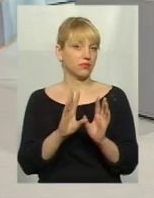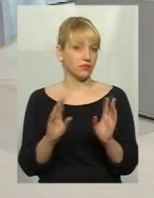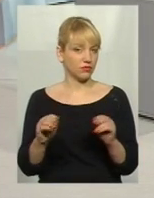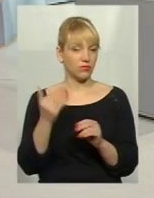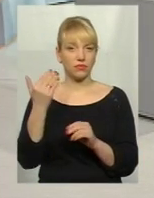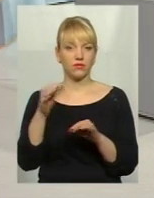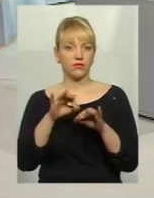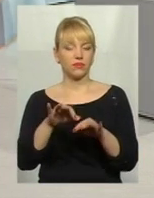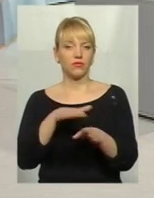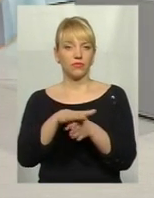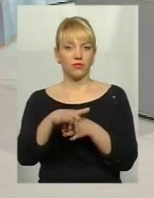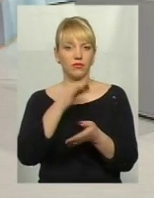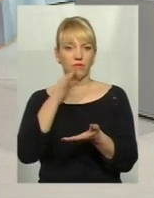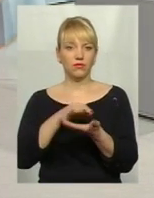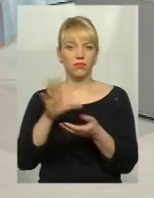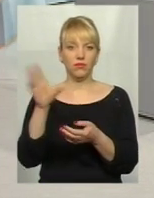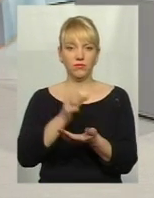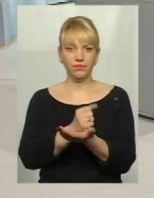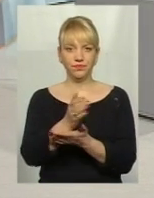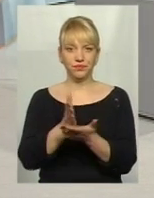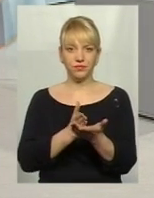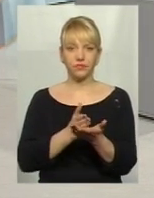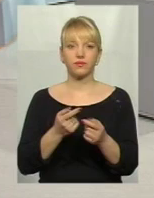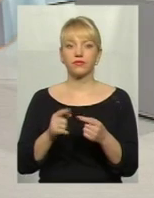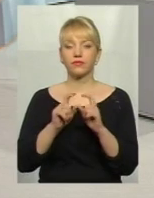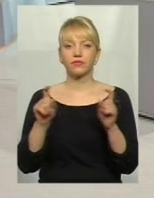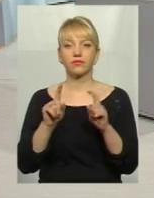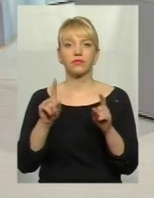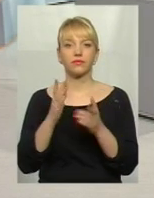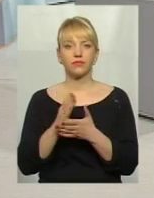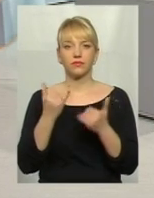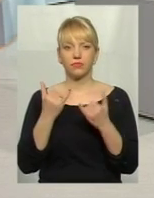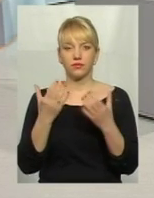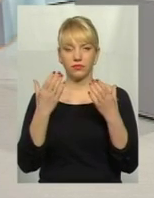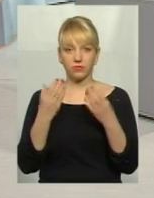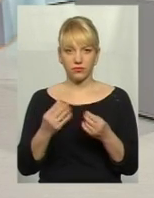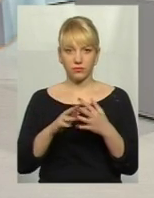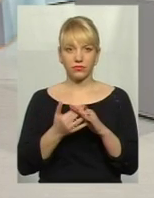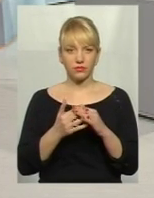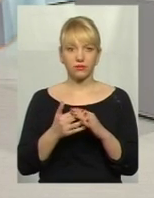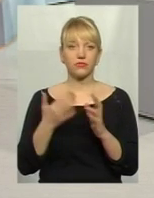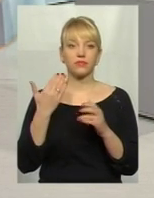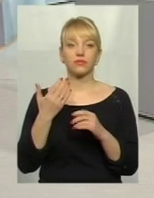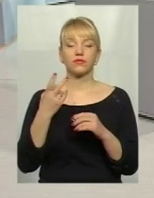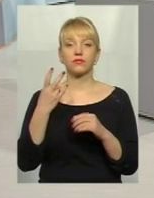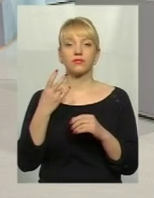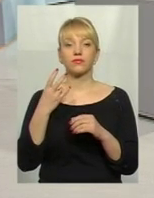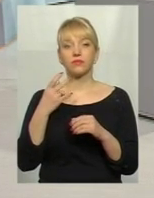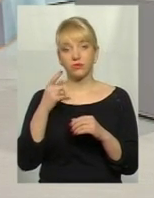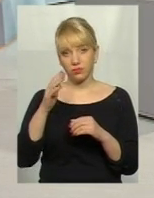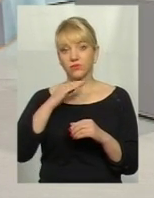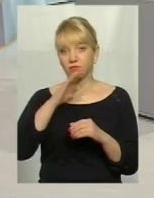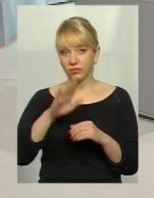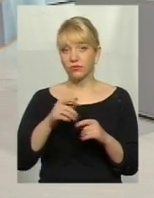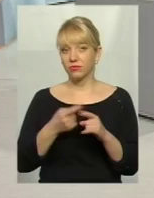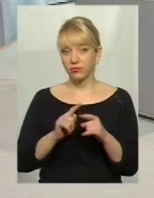повної відповідальності за всі інфраструктурні об'єкти, які є на сьогоднішній день в селі. Вони навіть не в них на балансі. Але їм вистачає